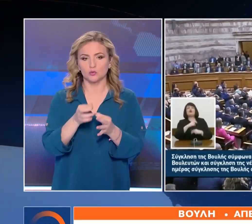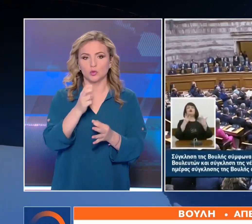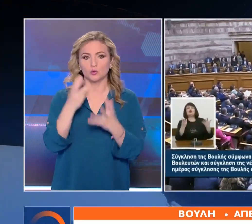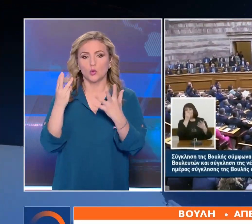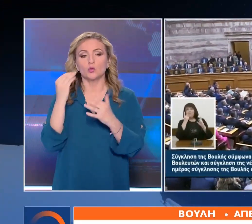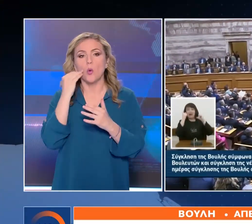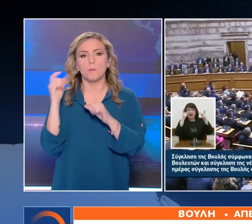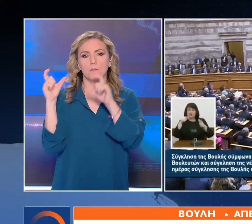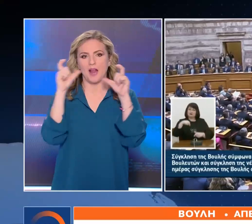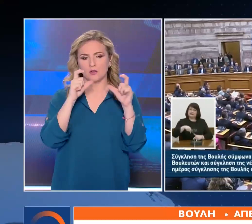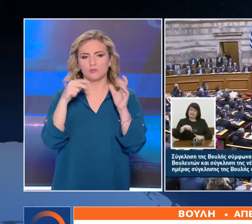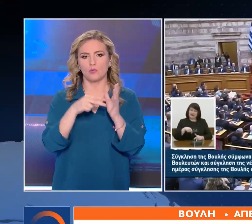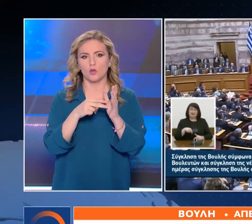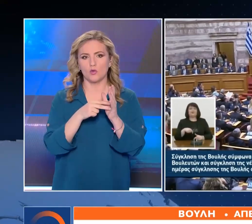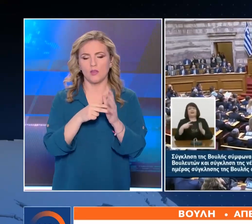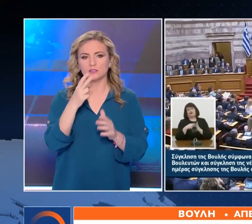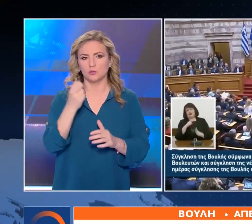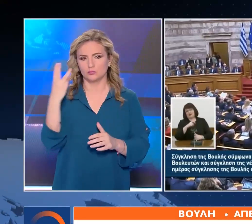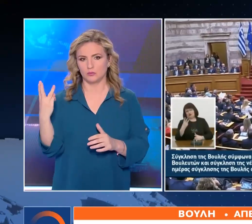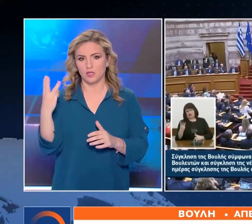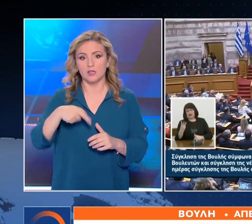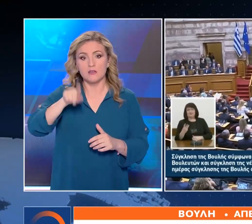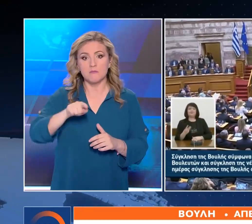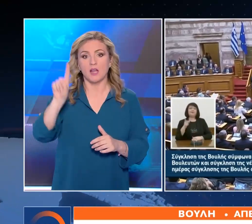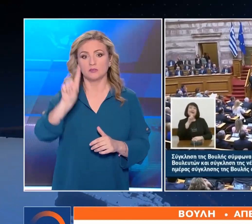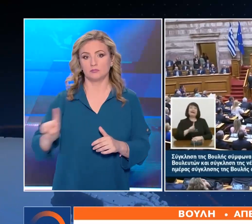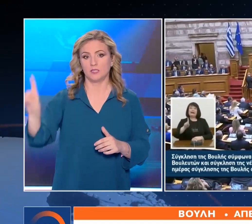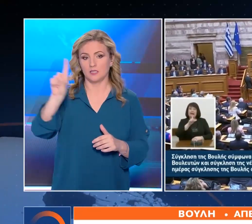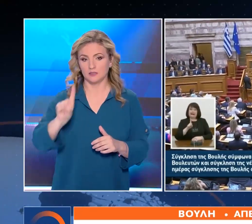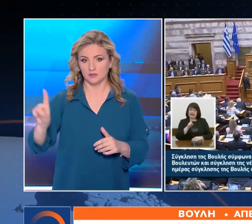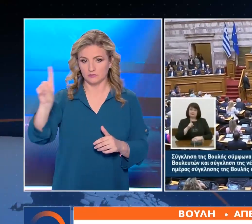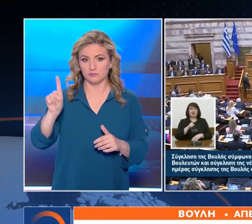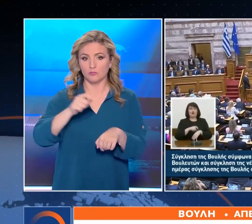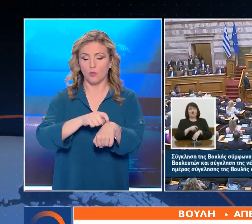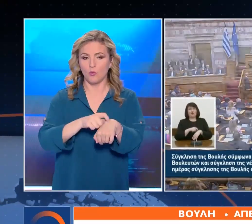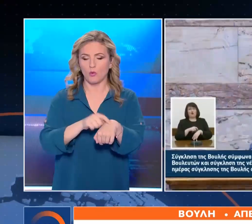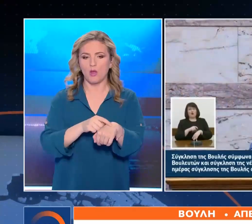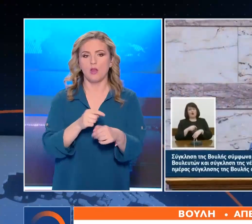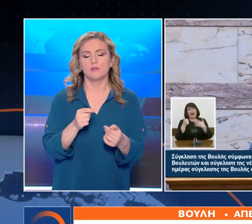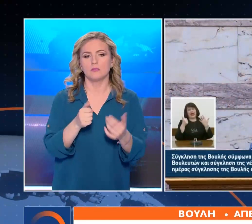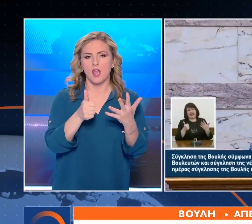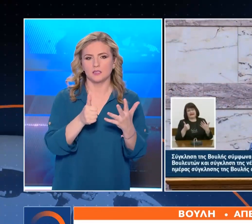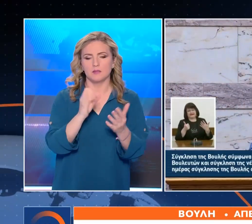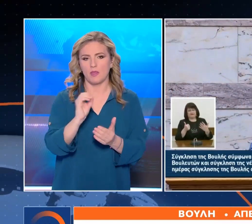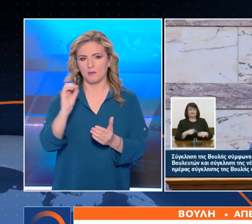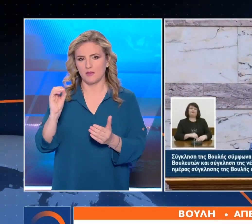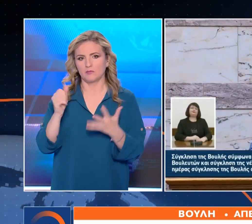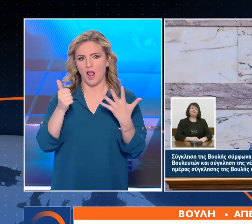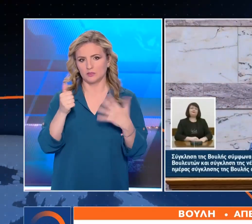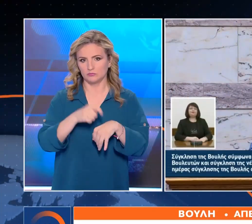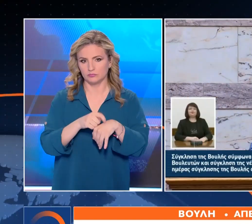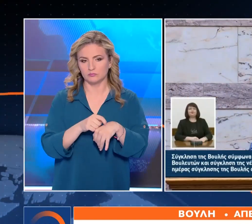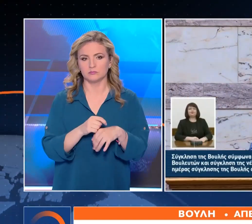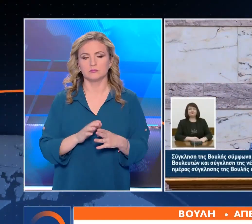28 Μαΐου 2023, ημέρα Κυριακή και ώρα 18:00, αντί